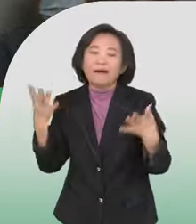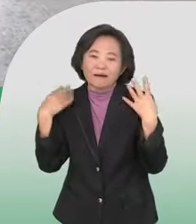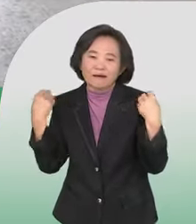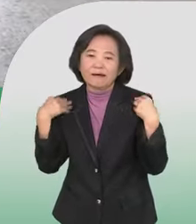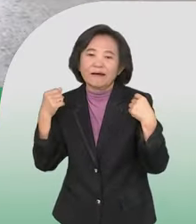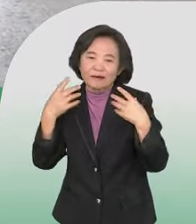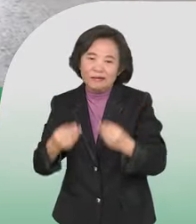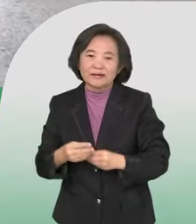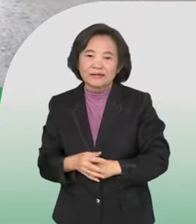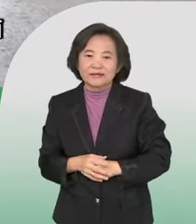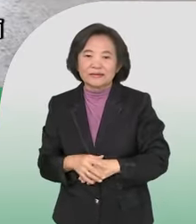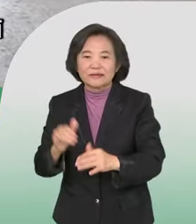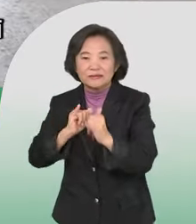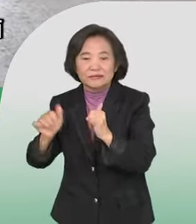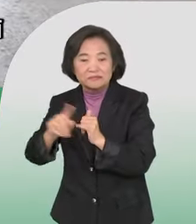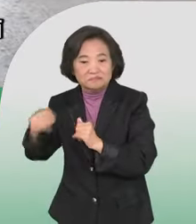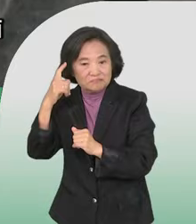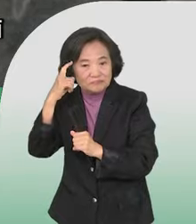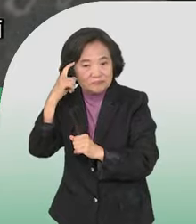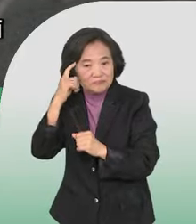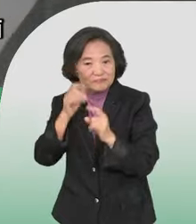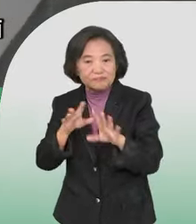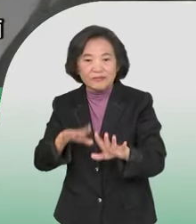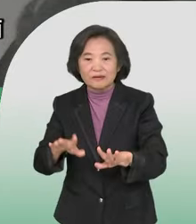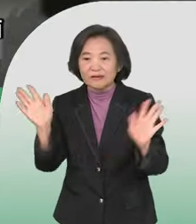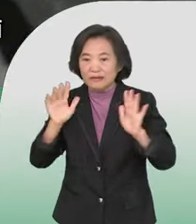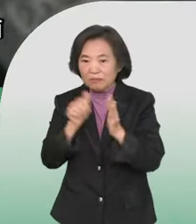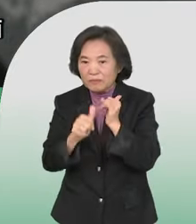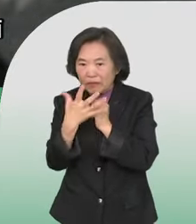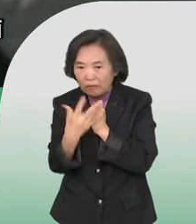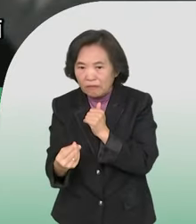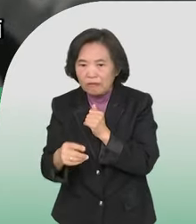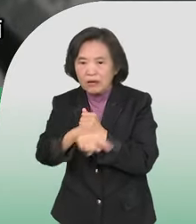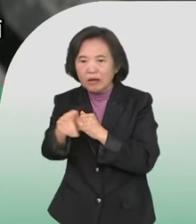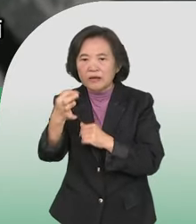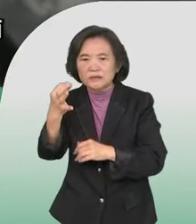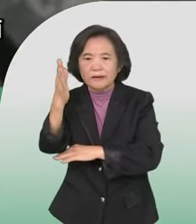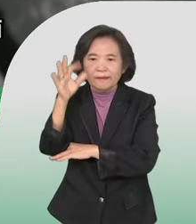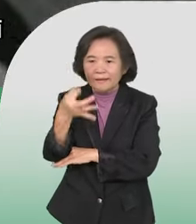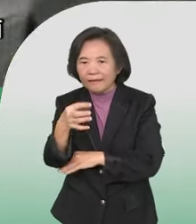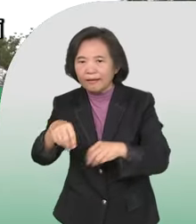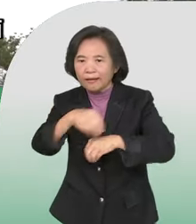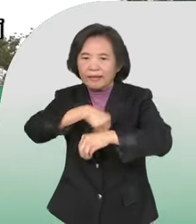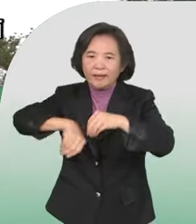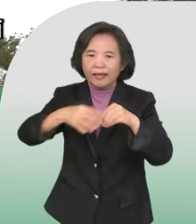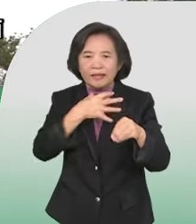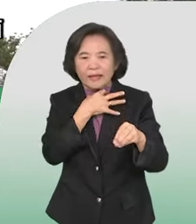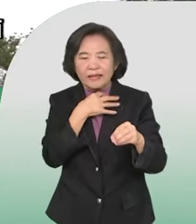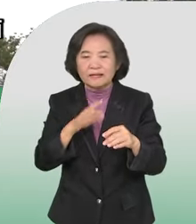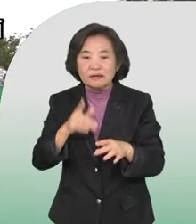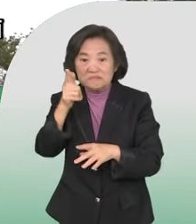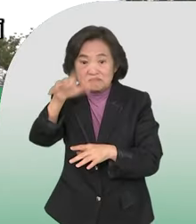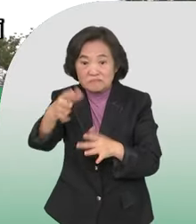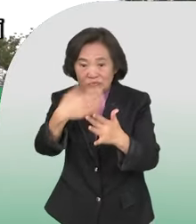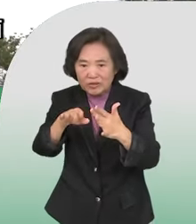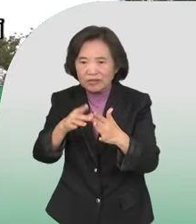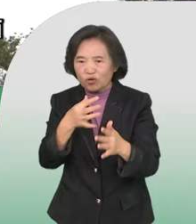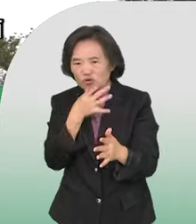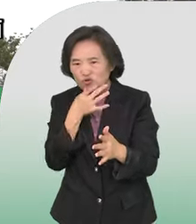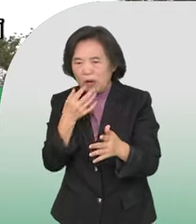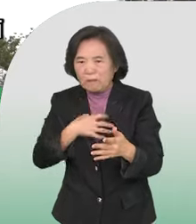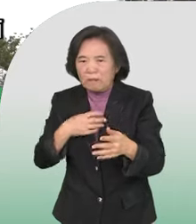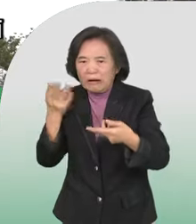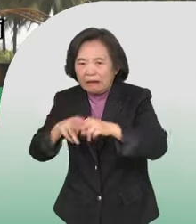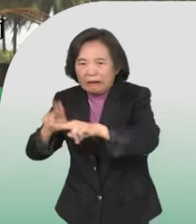结论，沙溪民众嘛讲，因为收支化同地方财政的问题，偏向私教一直降本人费